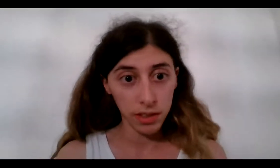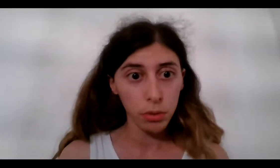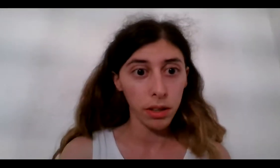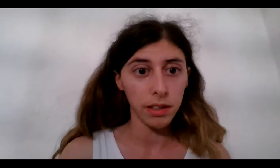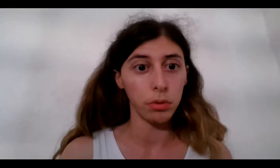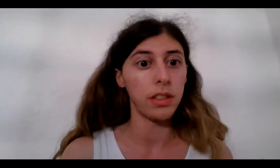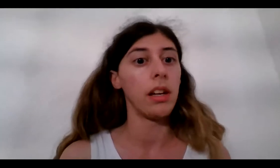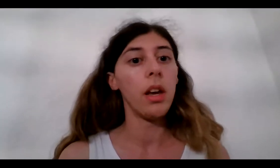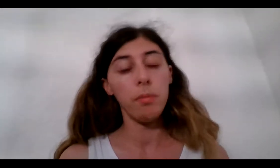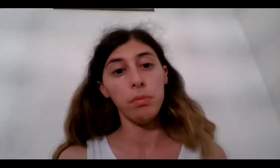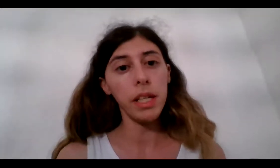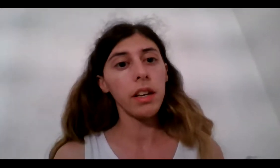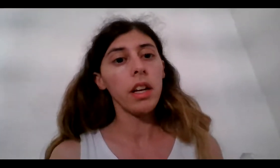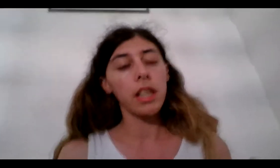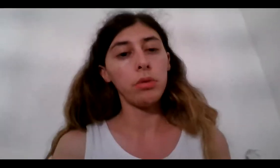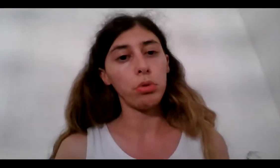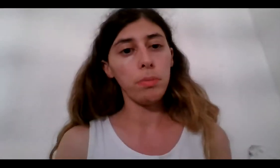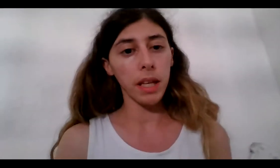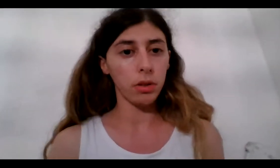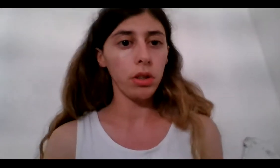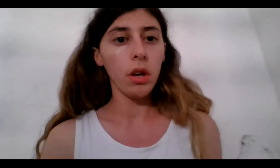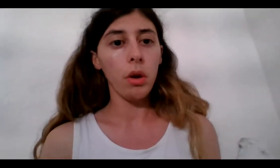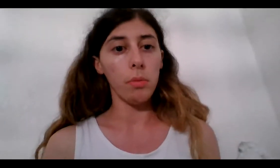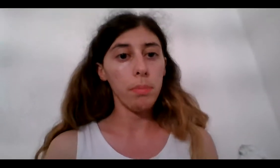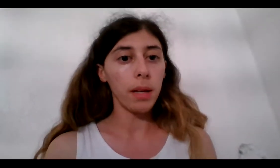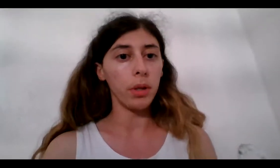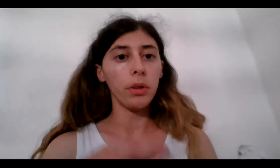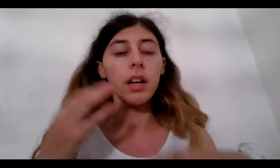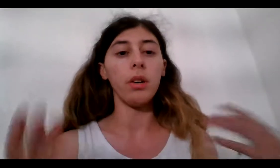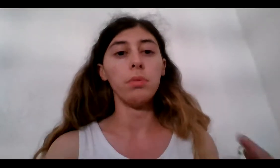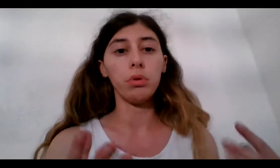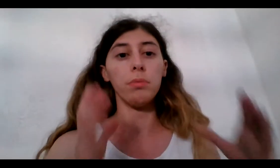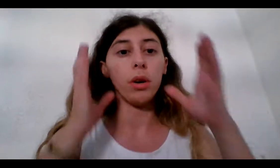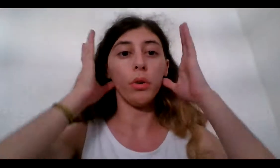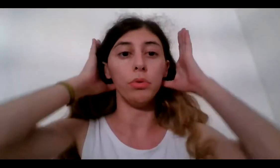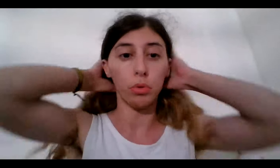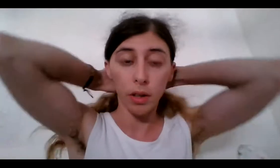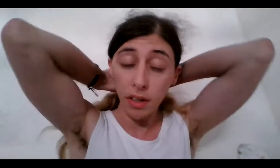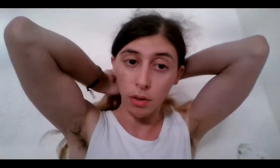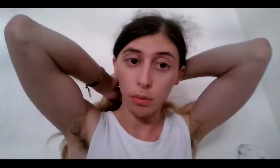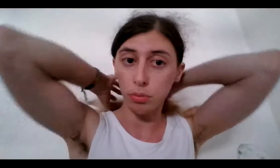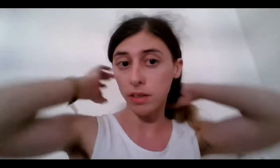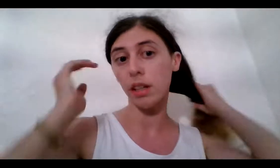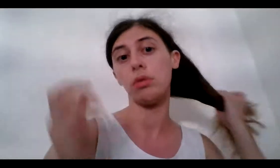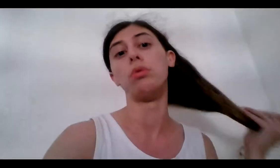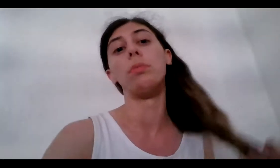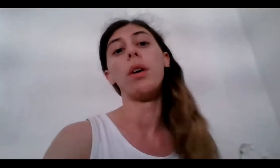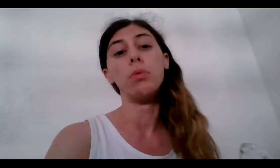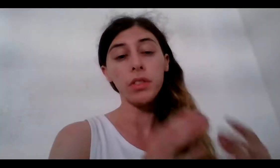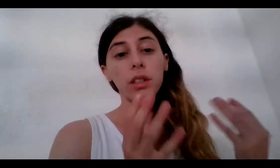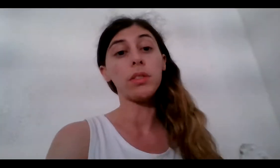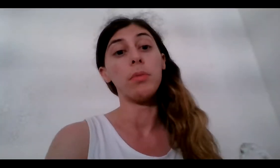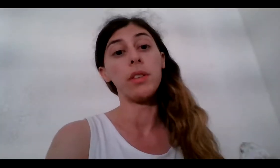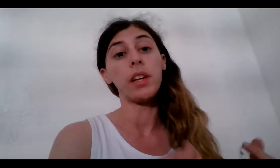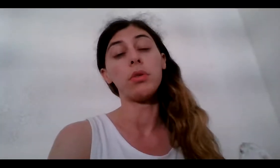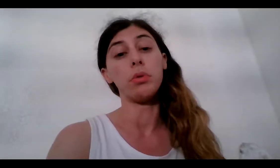de sécurité sociale publique. Et donc, toute personne peut prétendre à un remboursement de soins. Alors, tous les actes ne sont pas